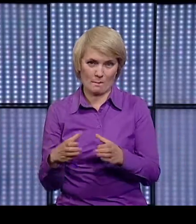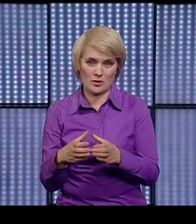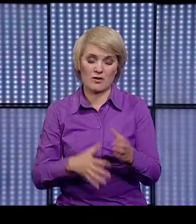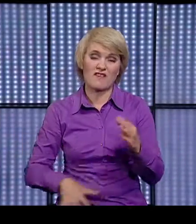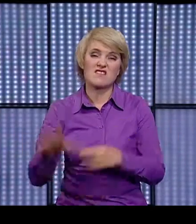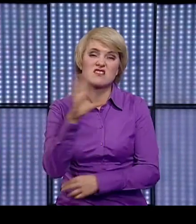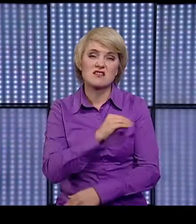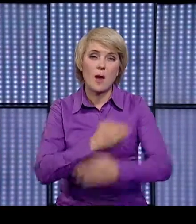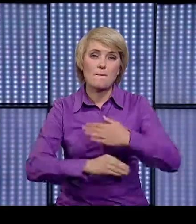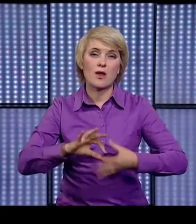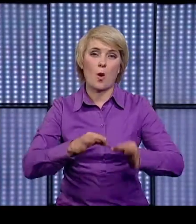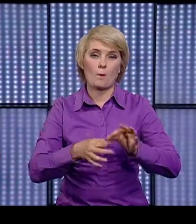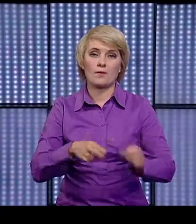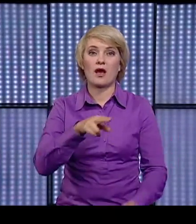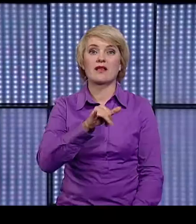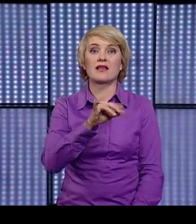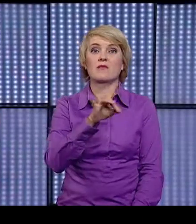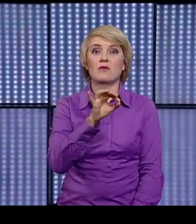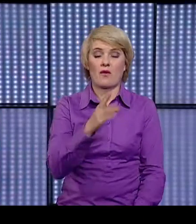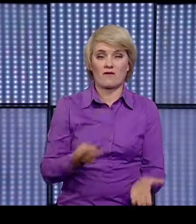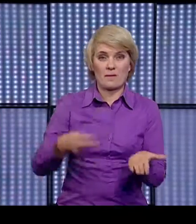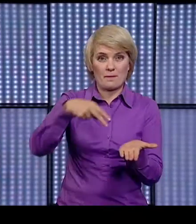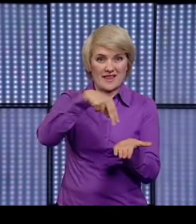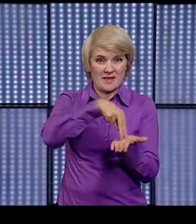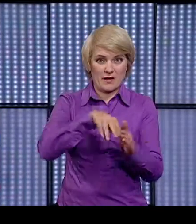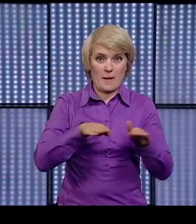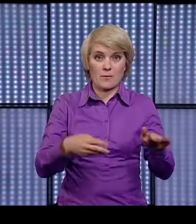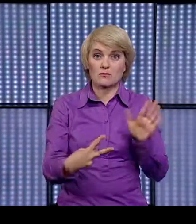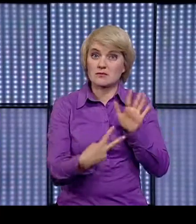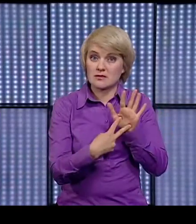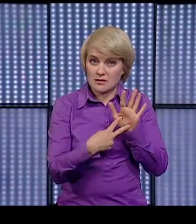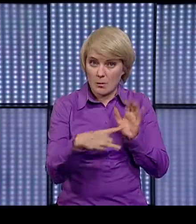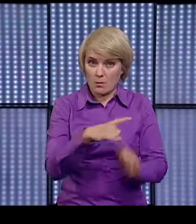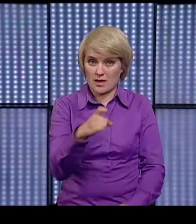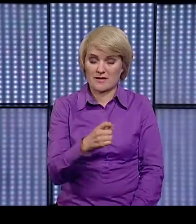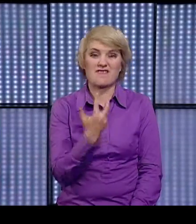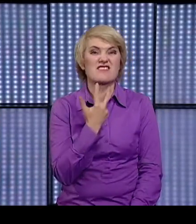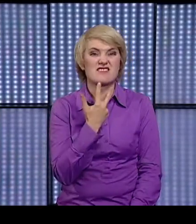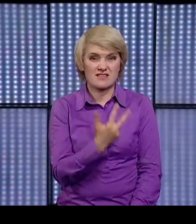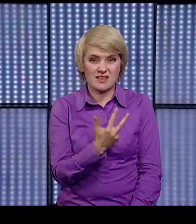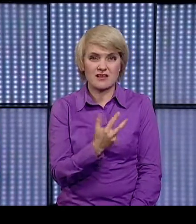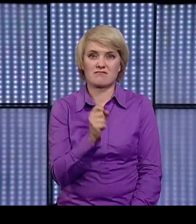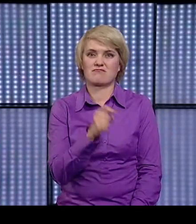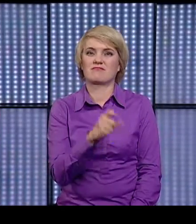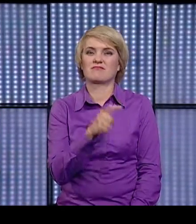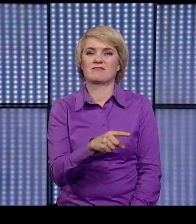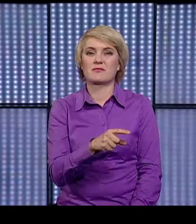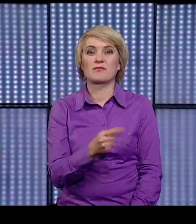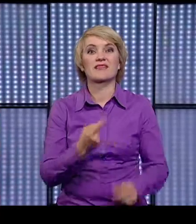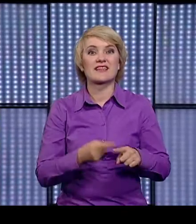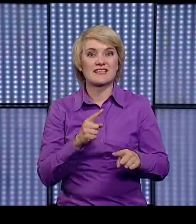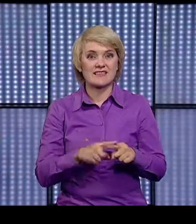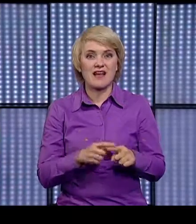паралімпіади. Денис Дубров підіймався на подіум Акватік Стедіума вже 7 разів, 3 з них – на найвищу сходинку. Ця